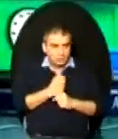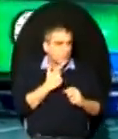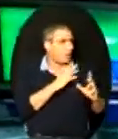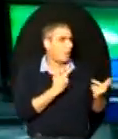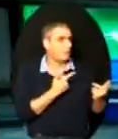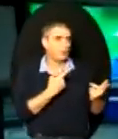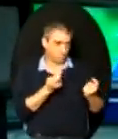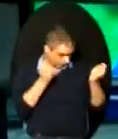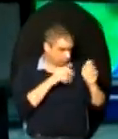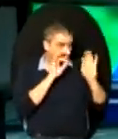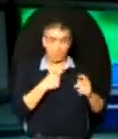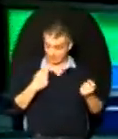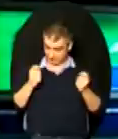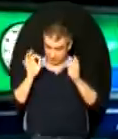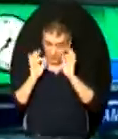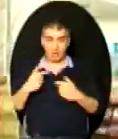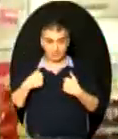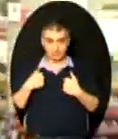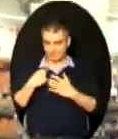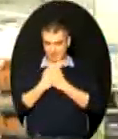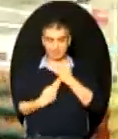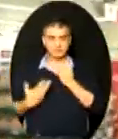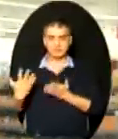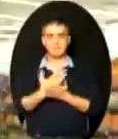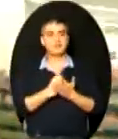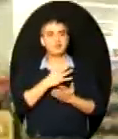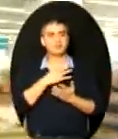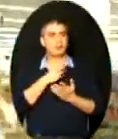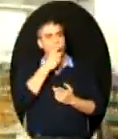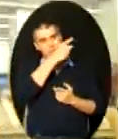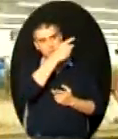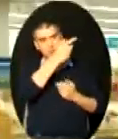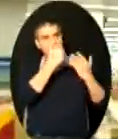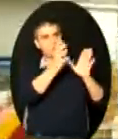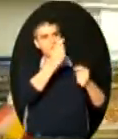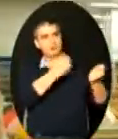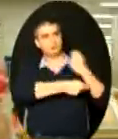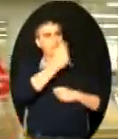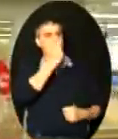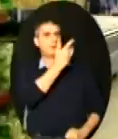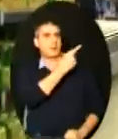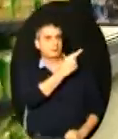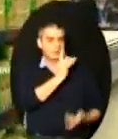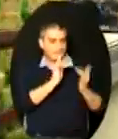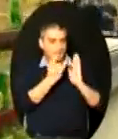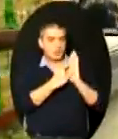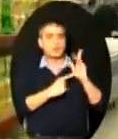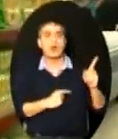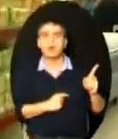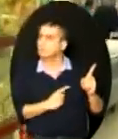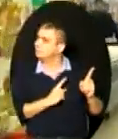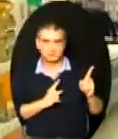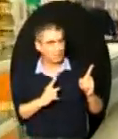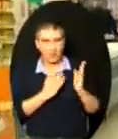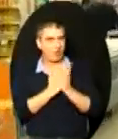כי אם אני אסגור את העסק שלי, ואני אפסיד את הפדיון שלי לך שאתה פותח את העסק שלך בשבת, בניגוד לחוק. זה לא